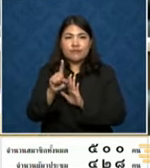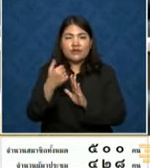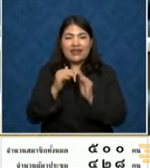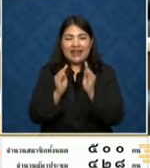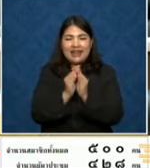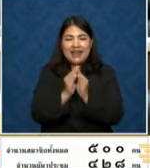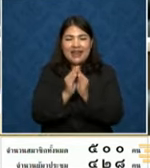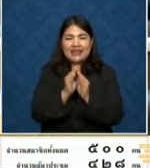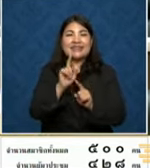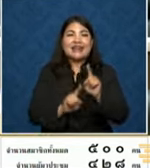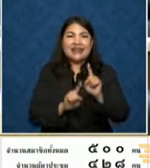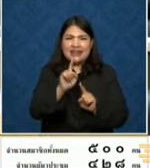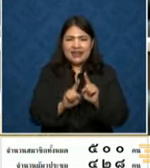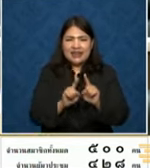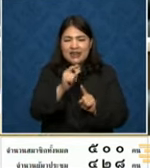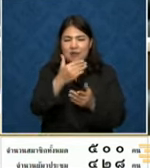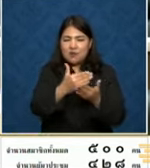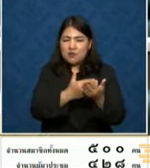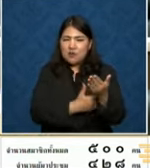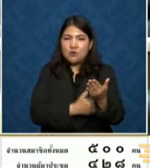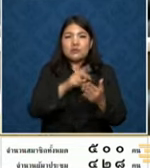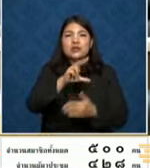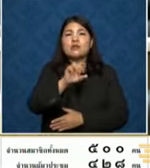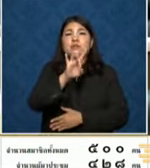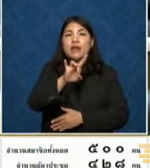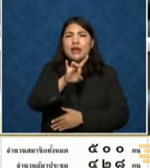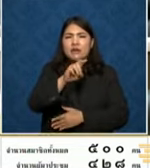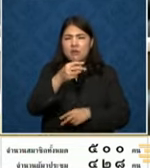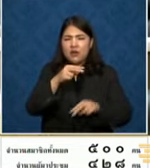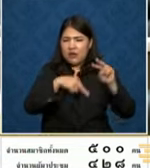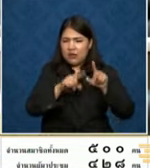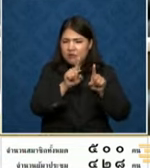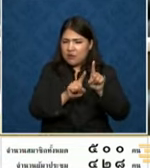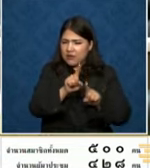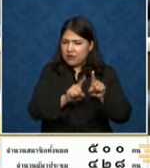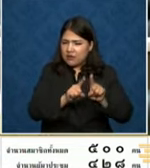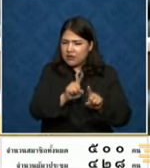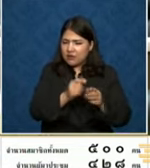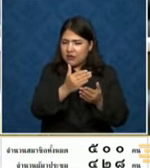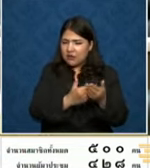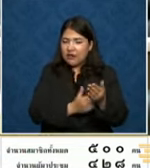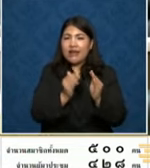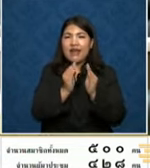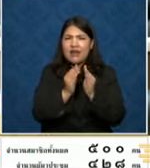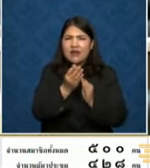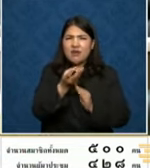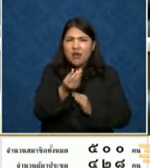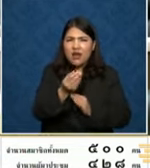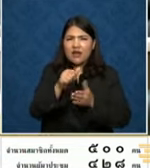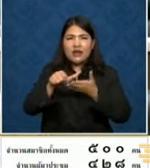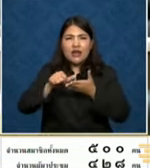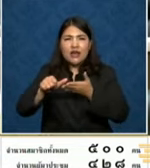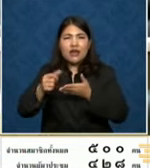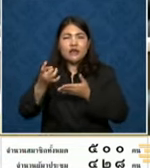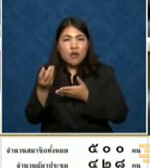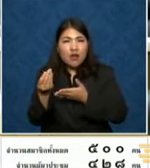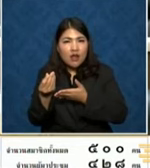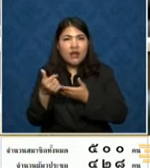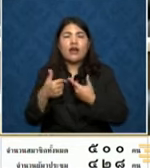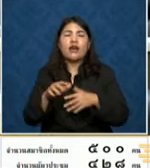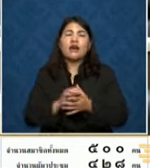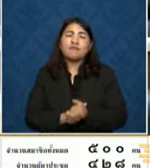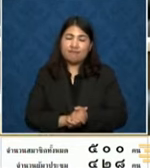ฉลี่ยทั้ง38วิชาว่าได้เกรดเฉลี่ยเท่าไหร่ควรที่จะปรับปรุงแก้ไขในเรื่องนี้อย่างไรครับท่านประธ